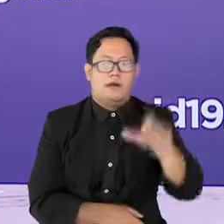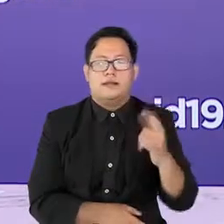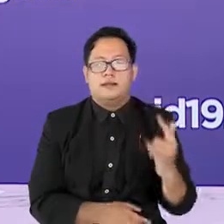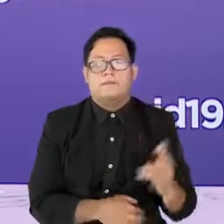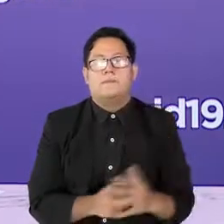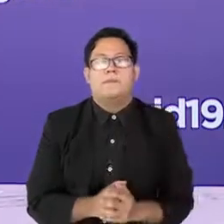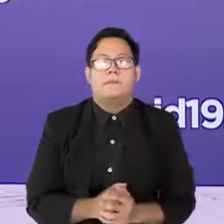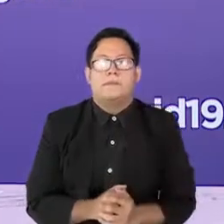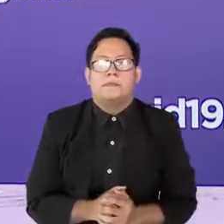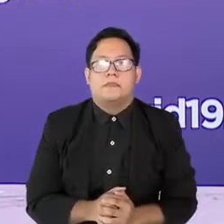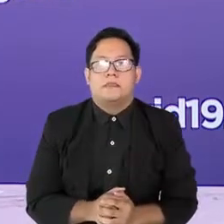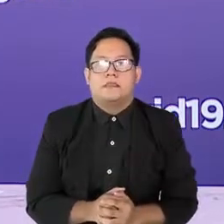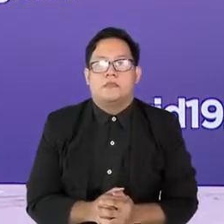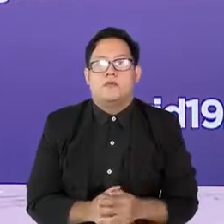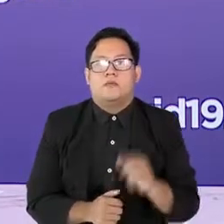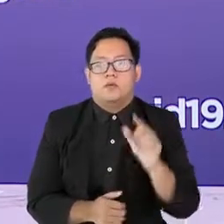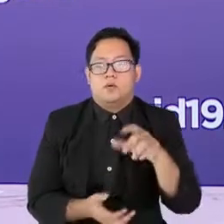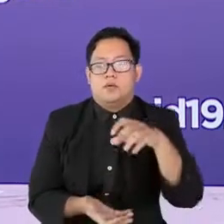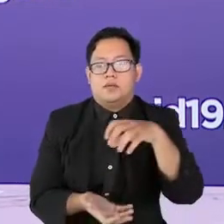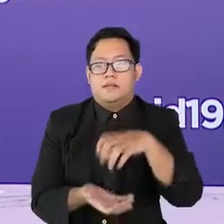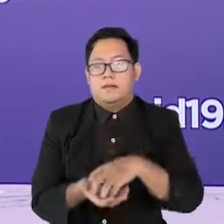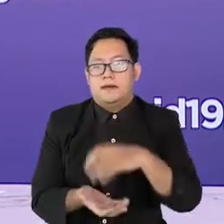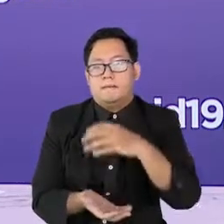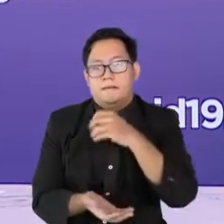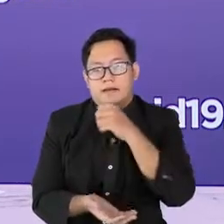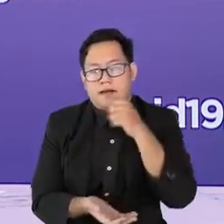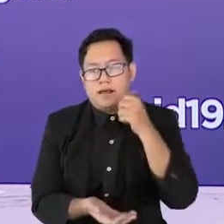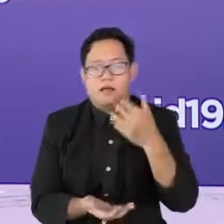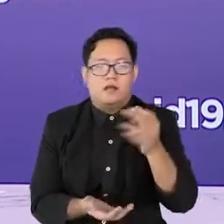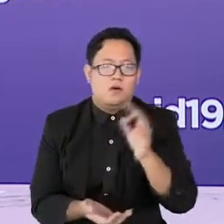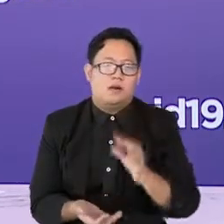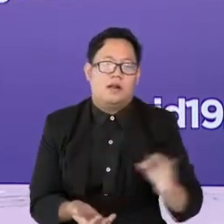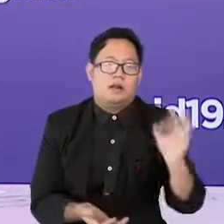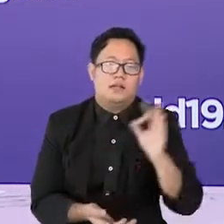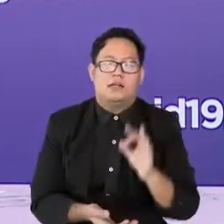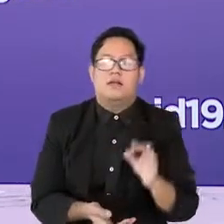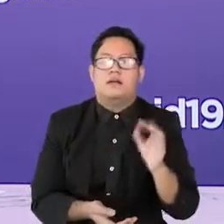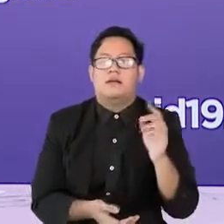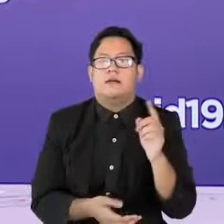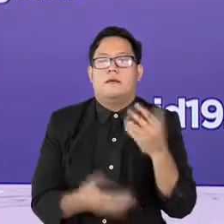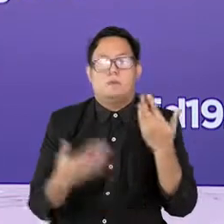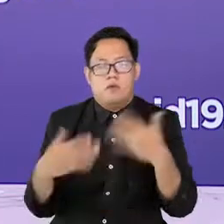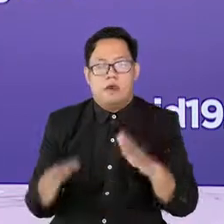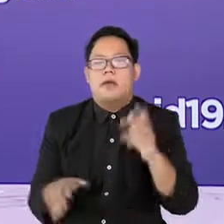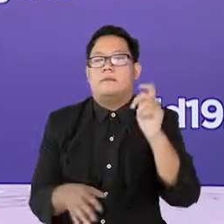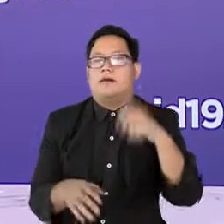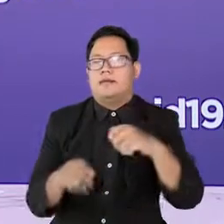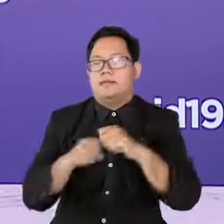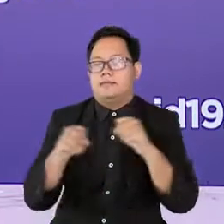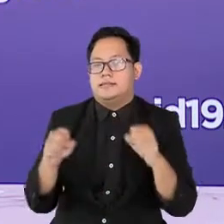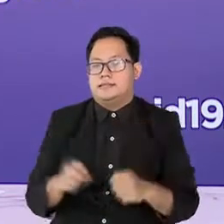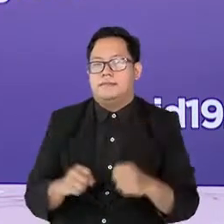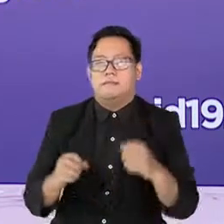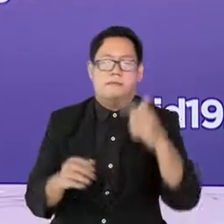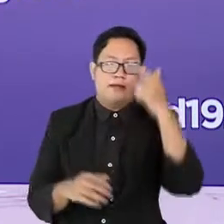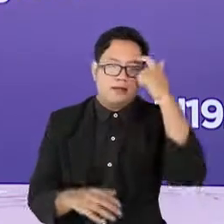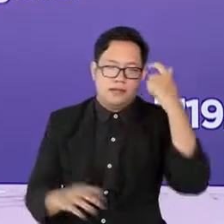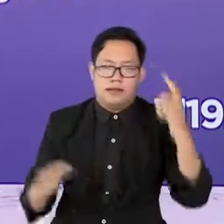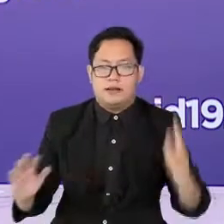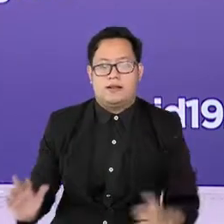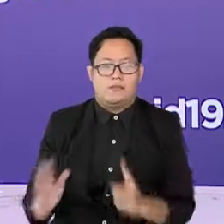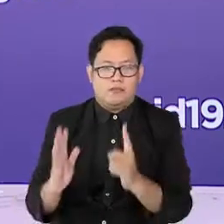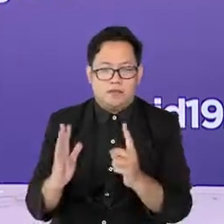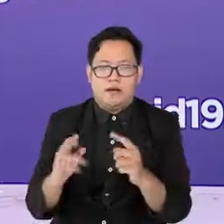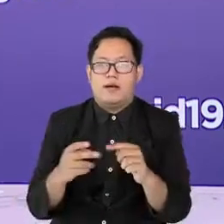dan kabupaten zona merah dan orange sudah boleh memiliki opsi pembelajaran tatap muka Hai dan kegiatan seni budaya